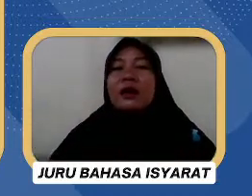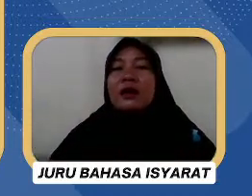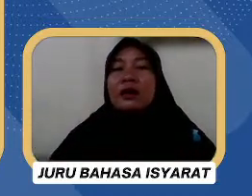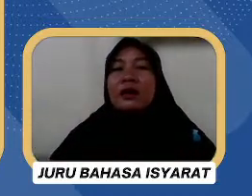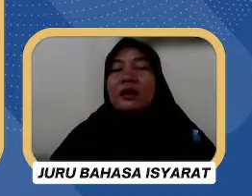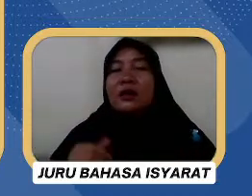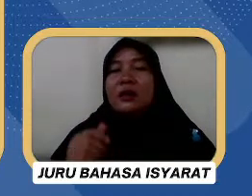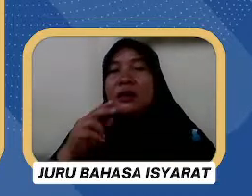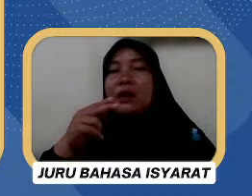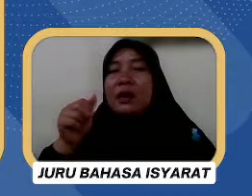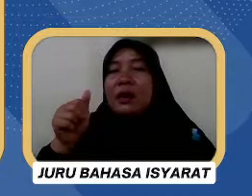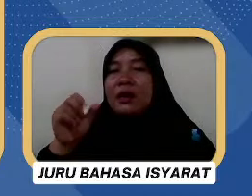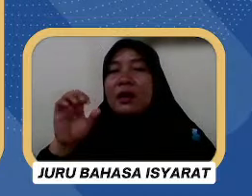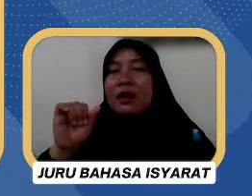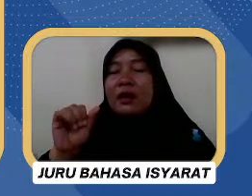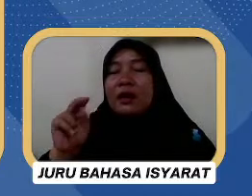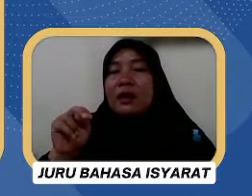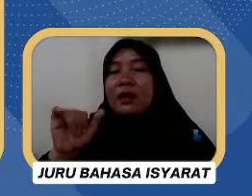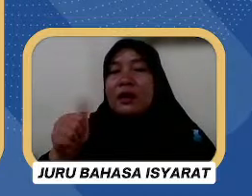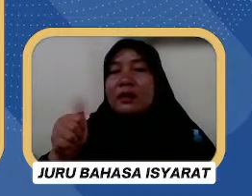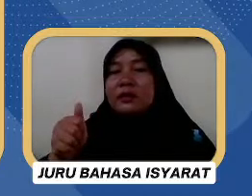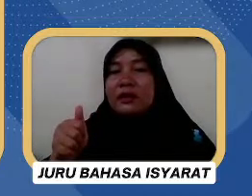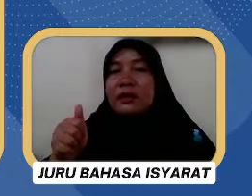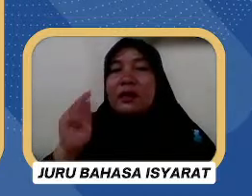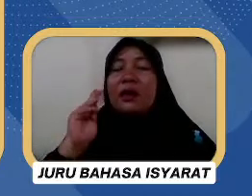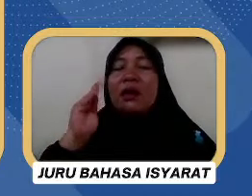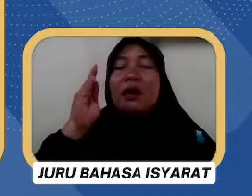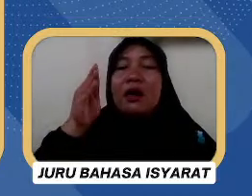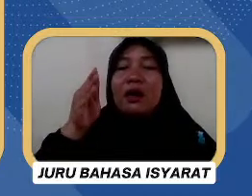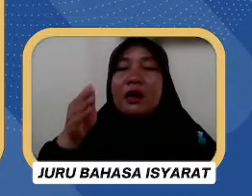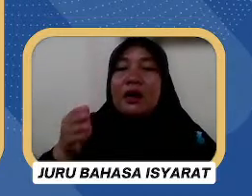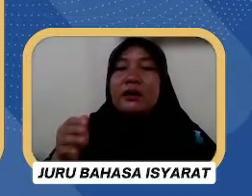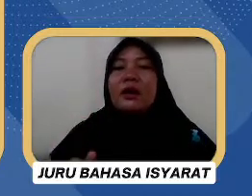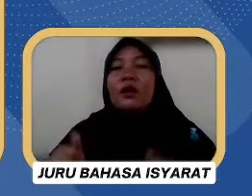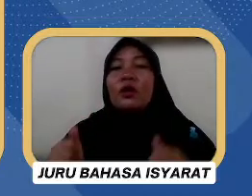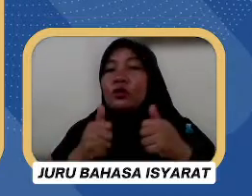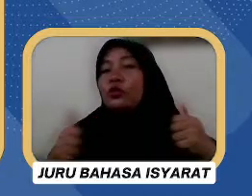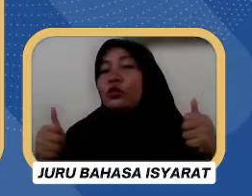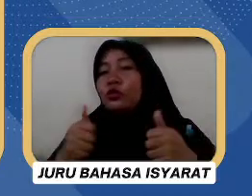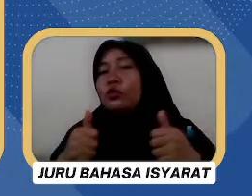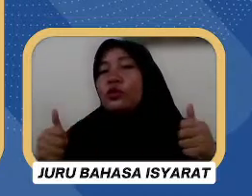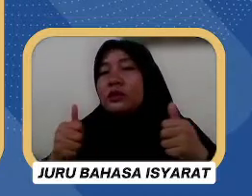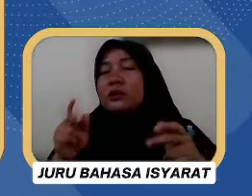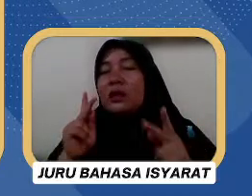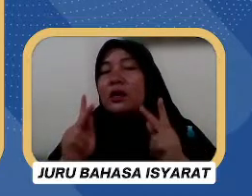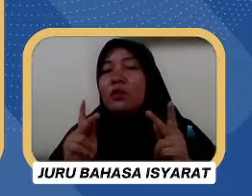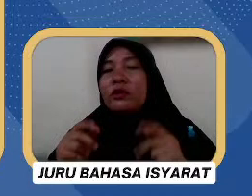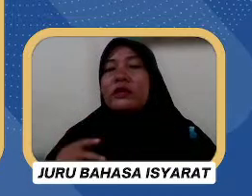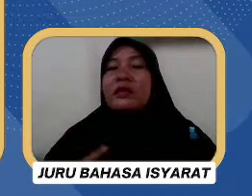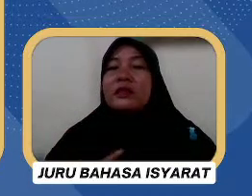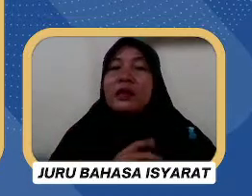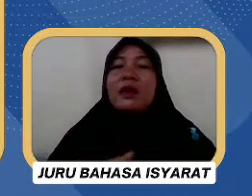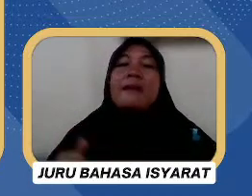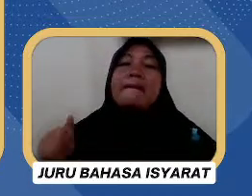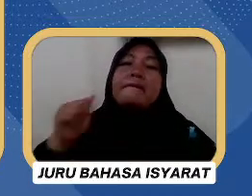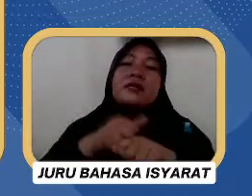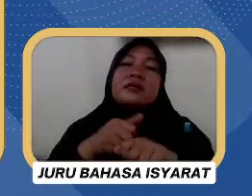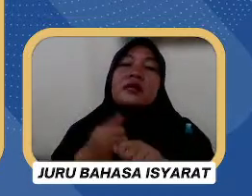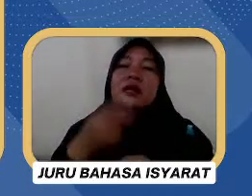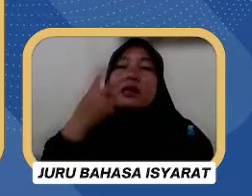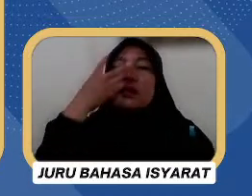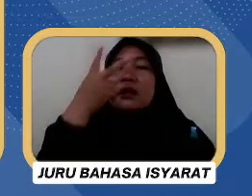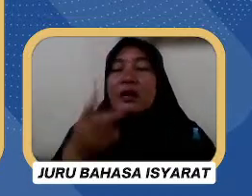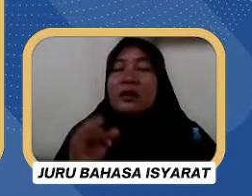bisa maksimal ketika kita mampu untuk melihat dan melibatkan semua faktor pendukung di dalamnya. Mulai dari kemampuan diri kita yang terus kita